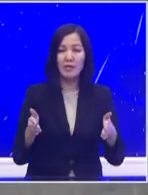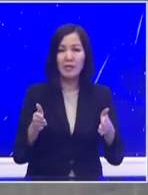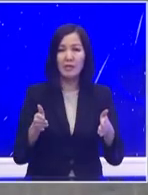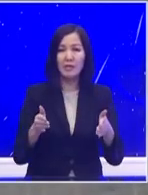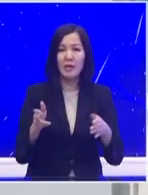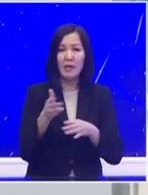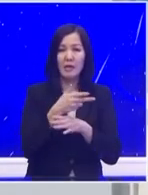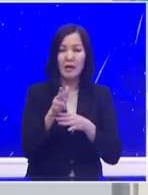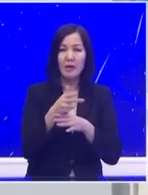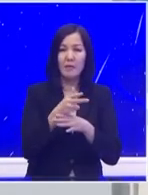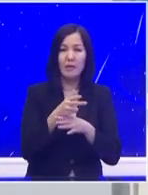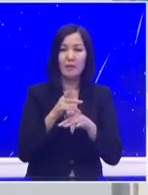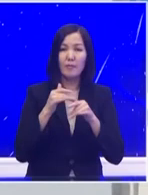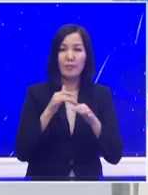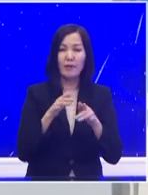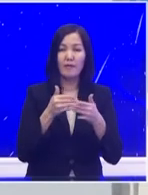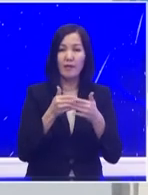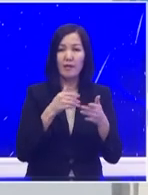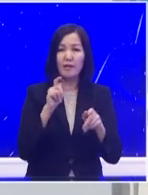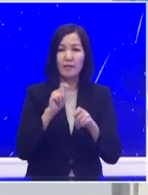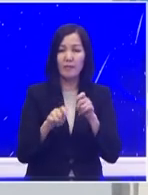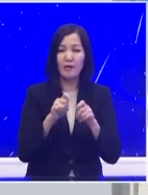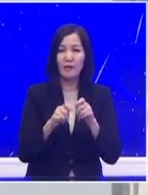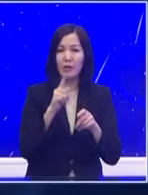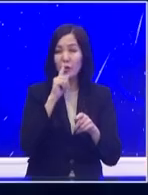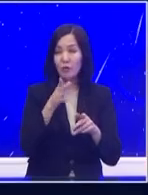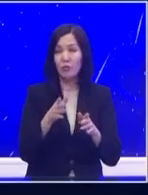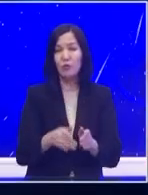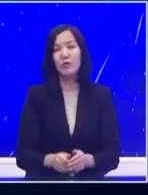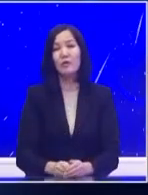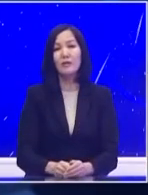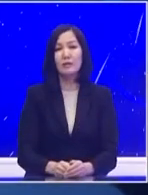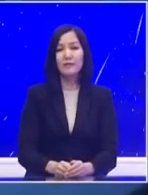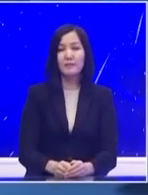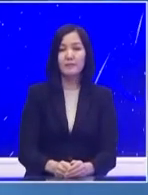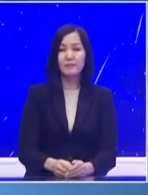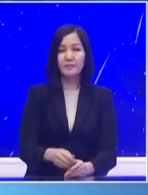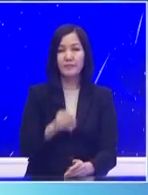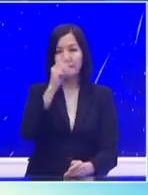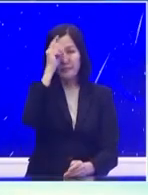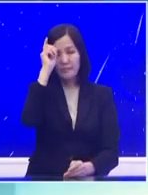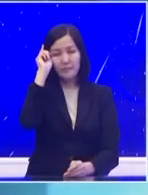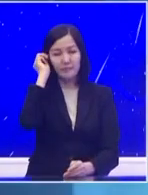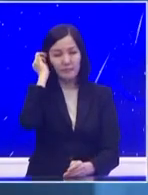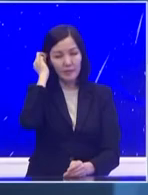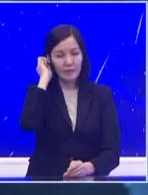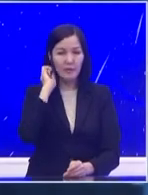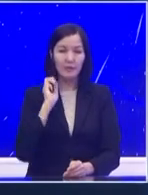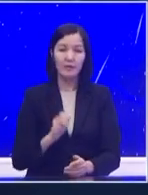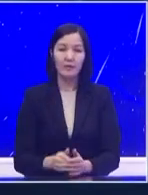камер, проведении профилактических рейдов тоже, к сожалению, нет. Ануар Амангельдинов, Аблай Кутхпай, телеканал